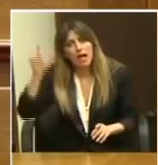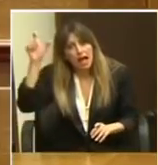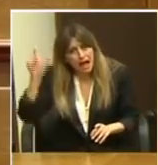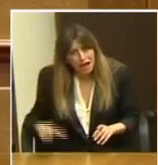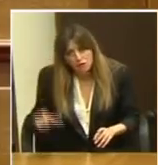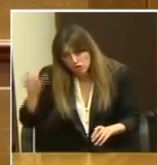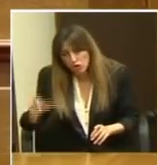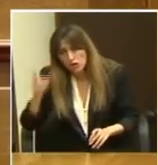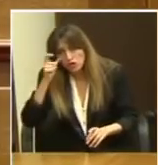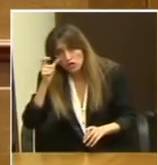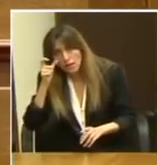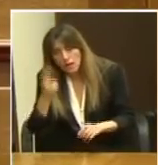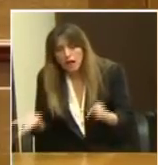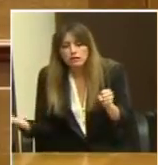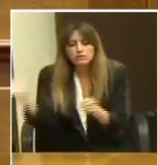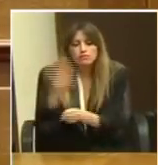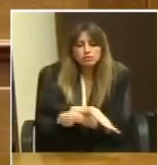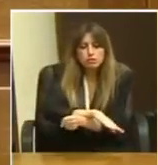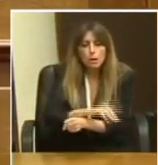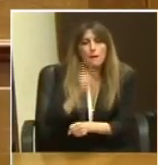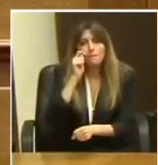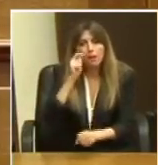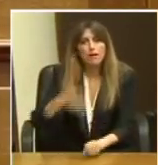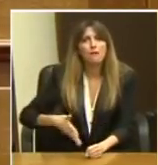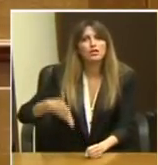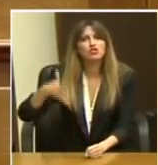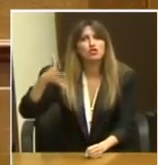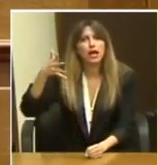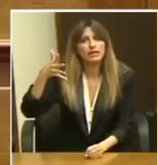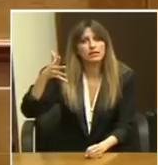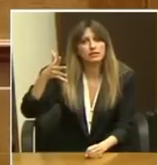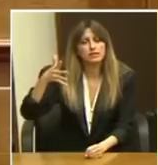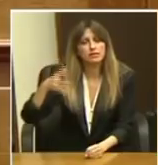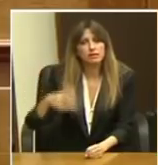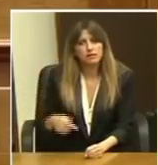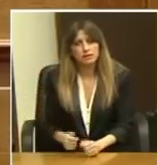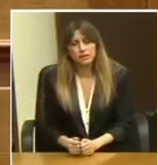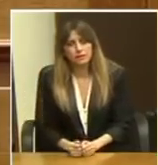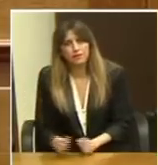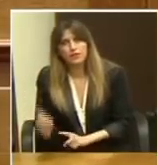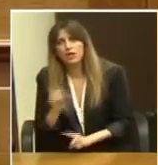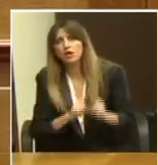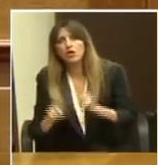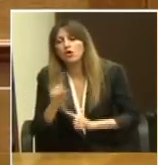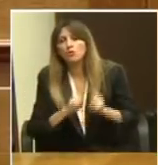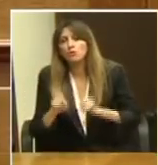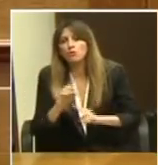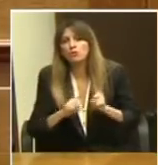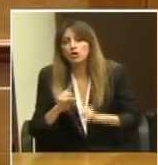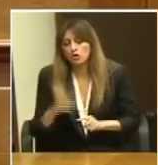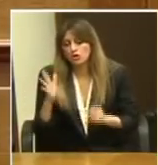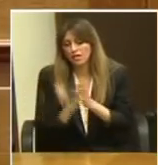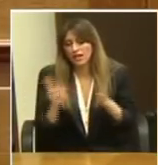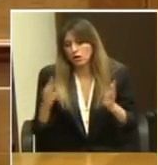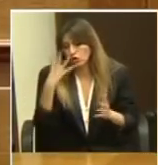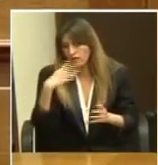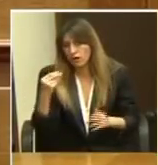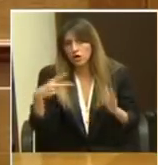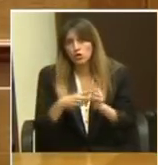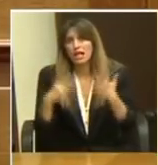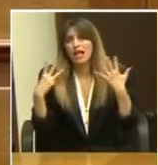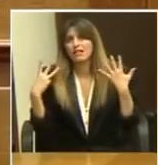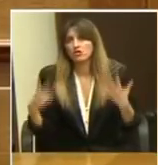Μητσοτάκη, τον πατέρα του σημερινού αρχηγού της Νέας Δημοκρατίας. Ποιος είπε στις 18 Φεβρουαρίου του 2008 ως